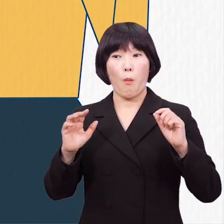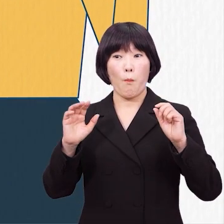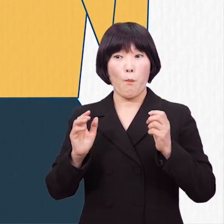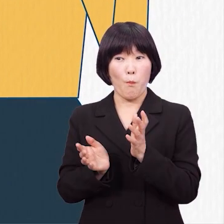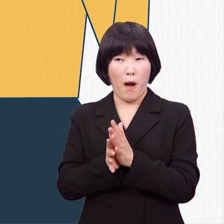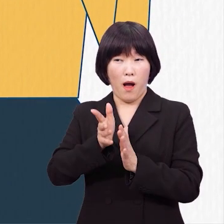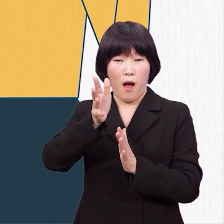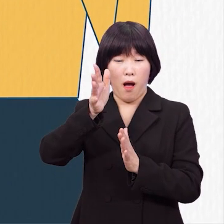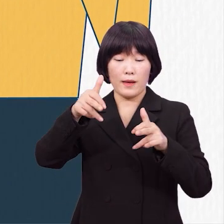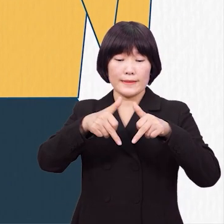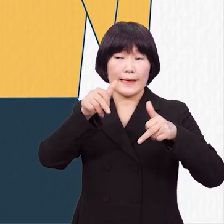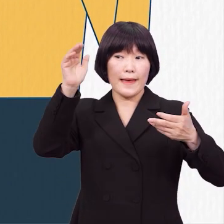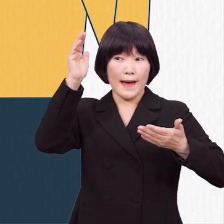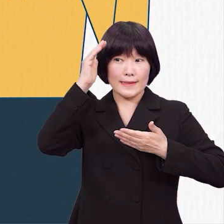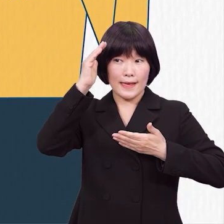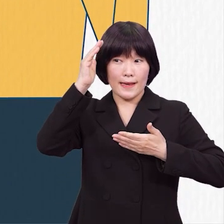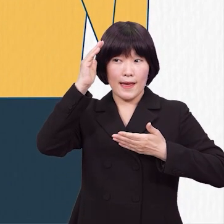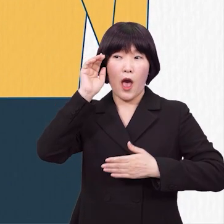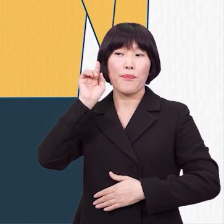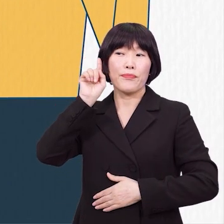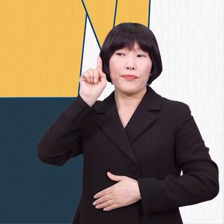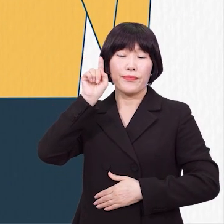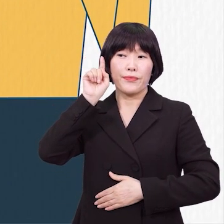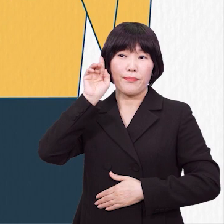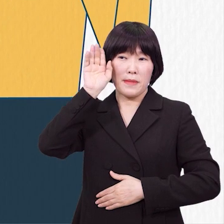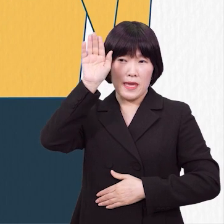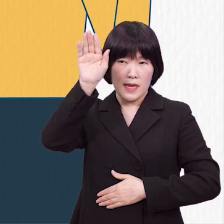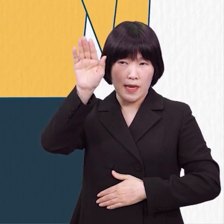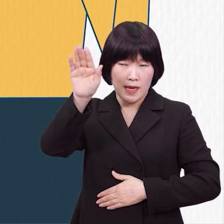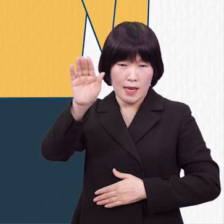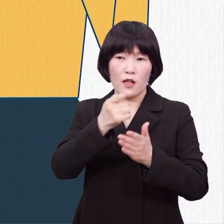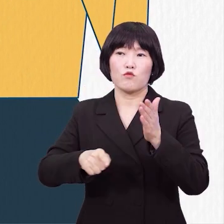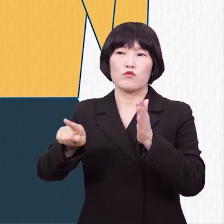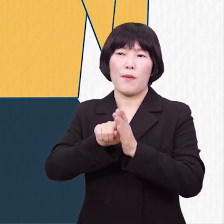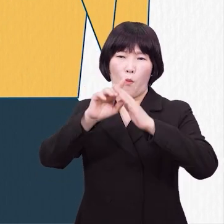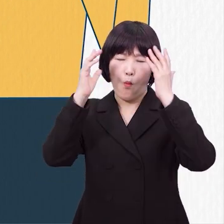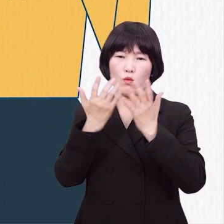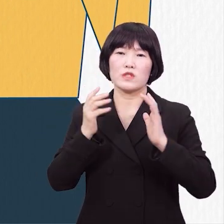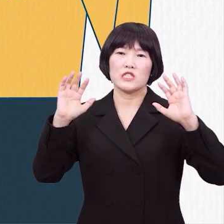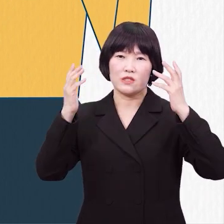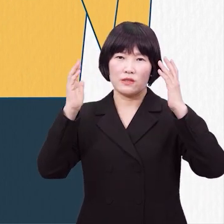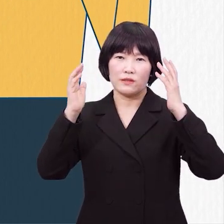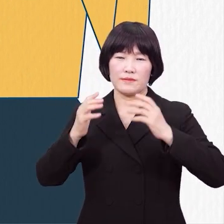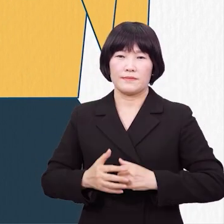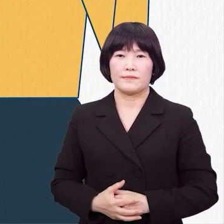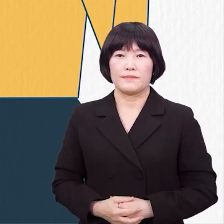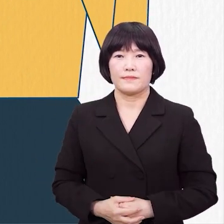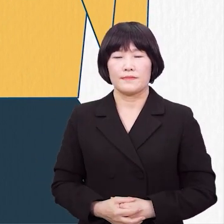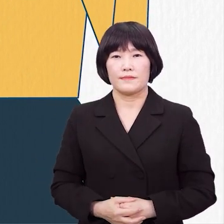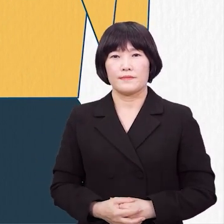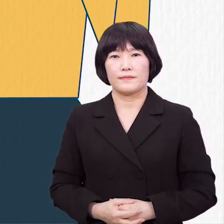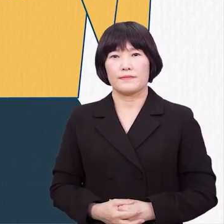반짝반짝 빛나는 장애학생의 힘찬 내일을 위해 모두 함께 응원합니다.